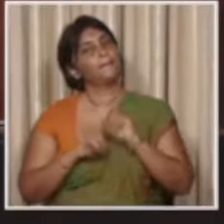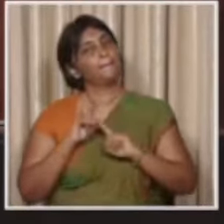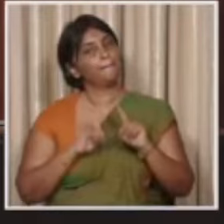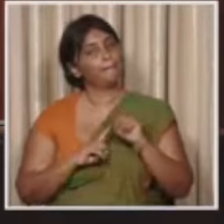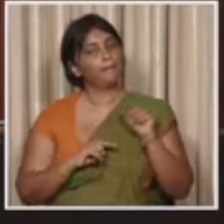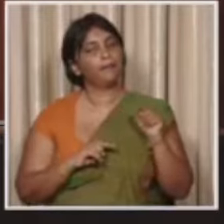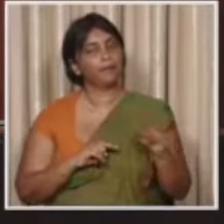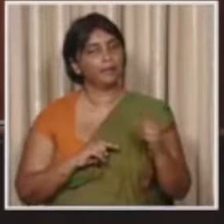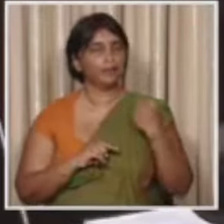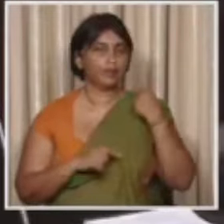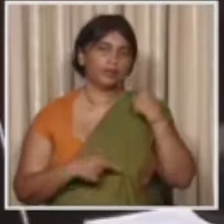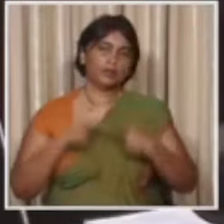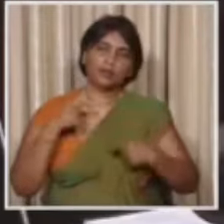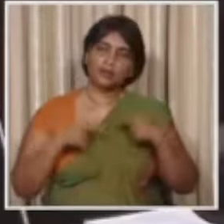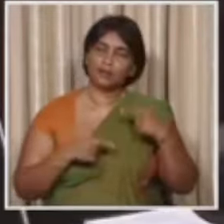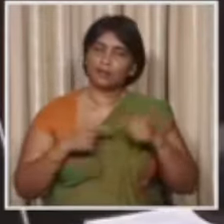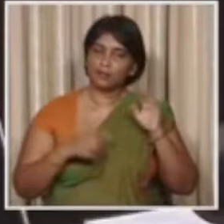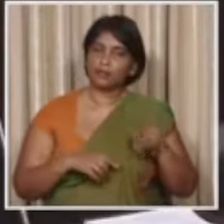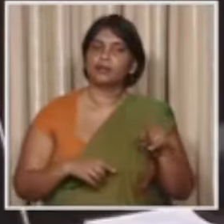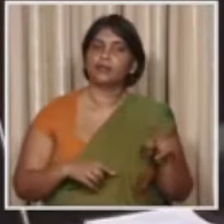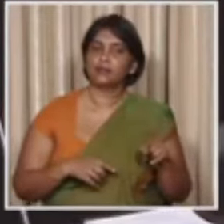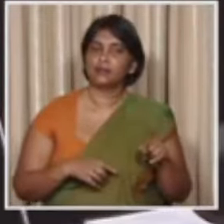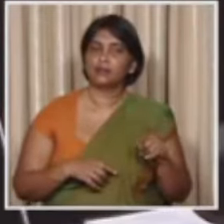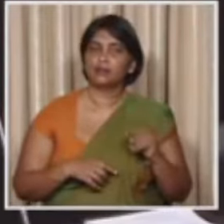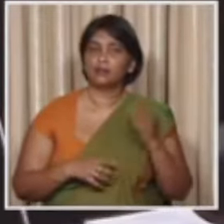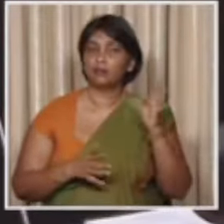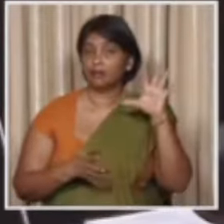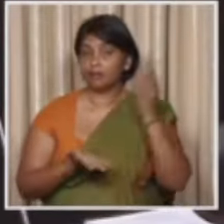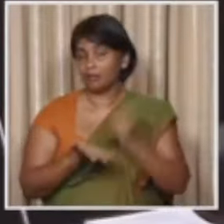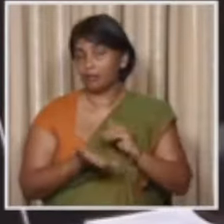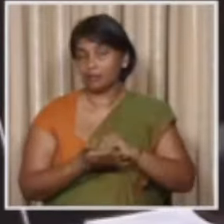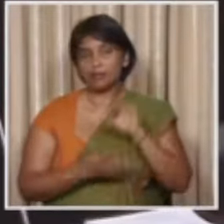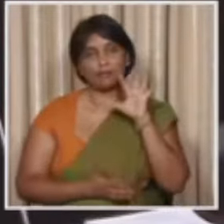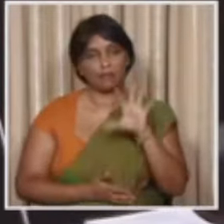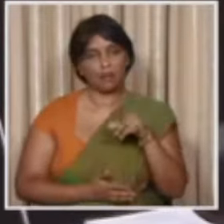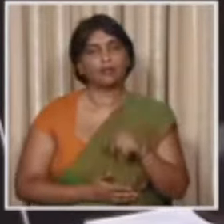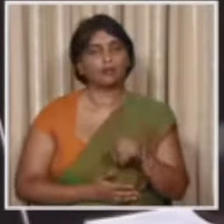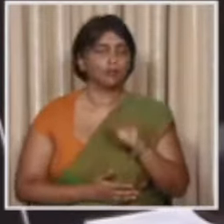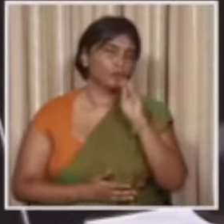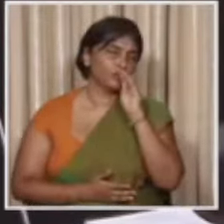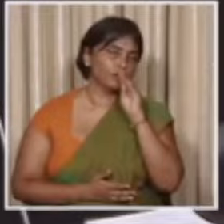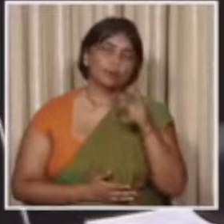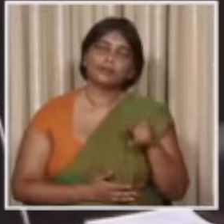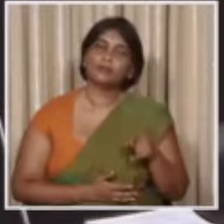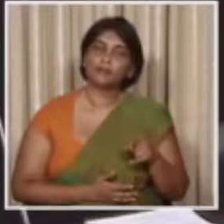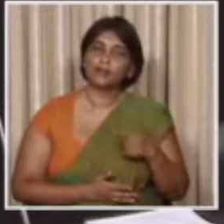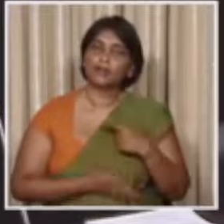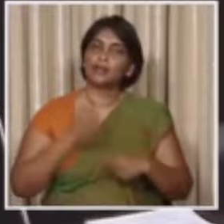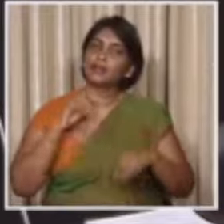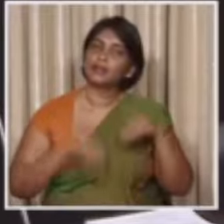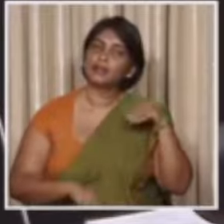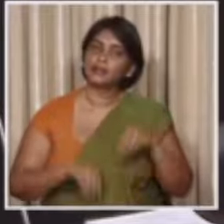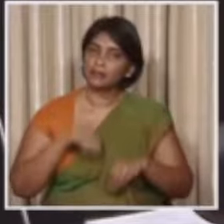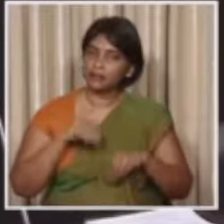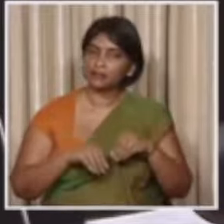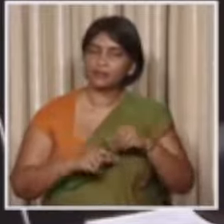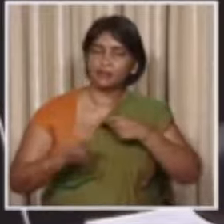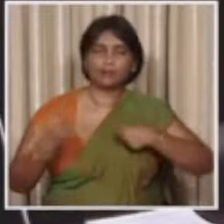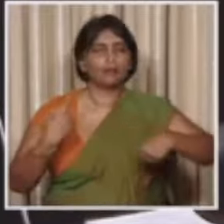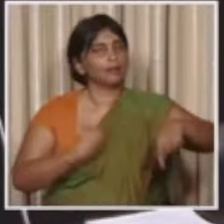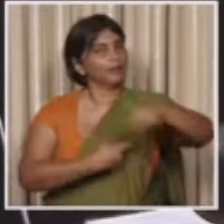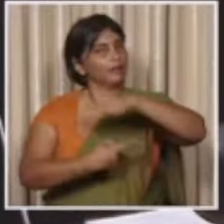පාර්ලිමේන්තුවේ මංහිතන විවාද කරන පස්වෙනි වතාව මේක. මේක එක්තරා ආකාරයක දේශපාලන මෙරිගෝ රවුමක්